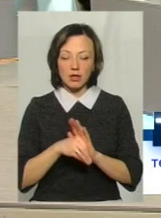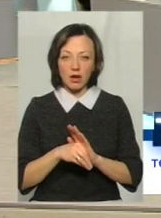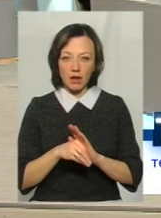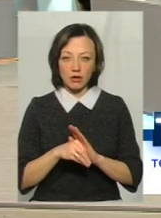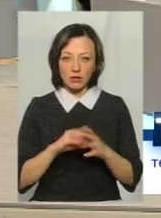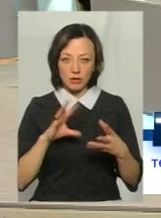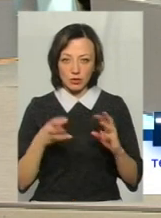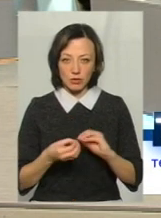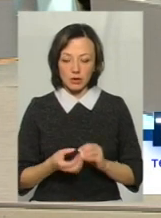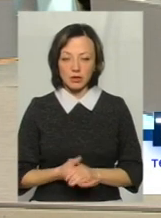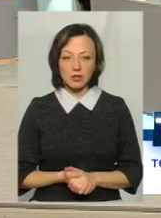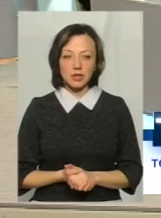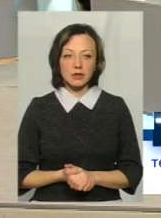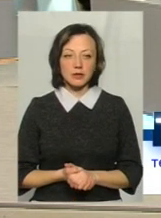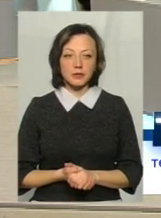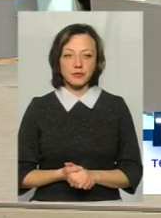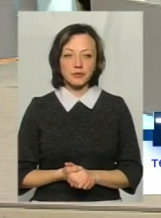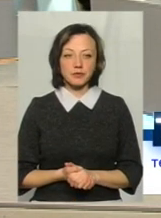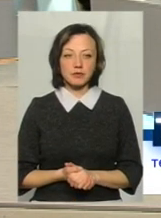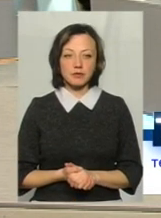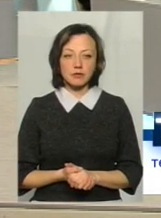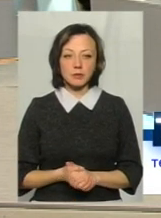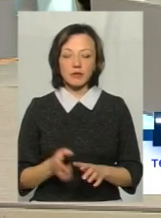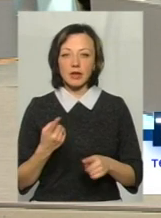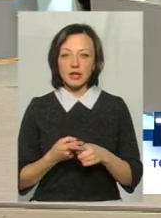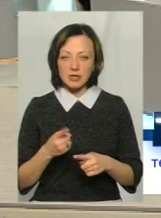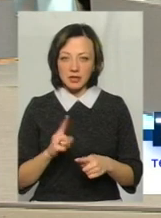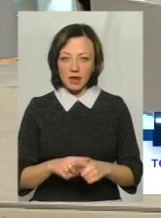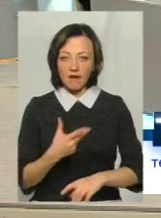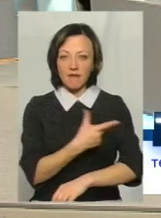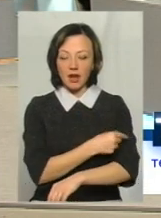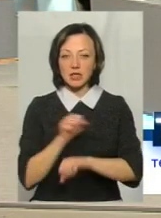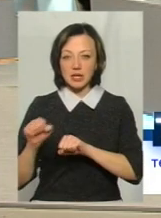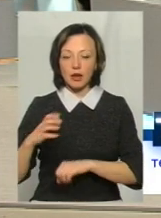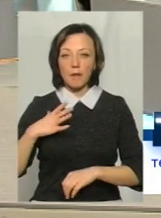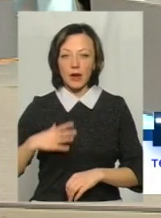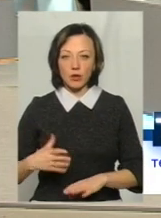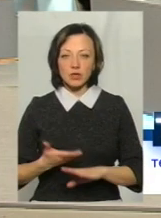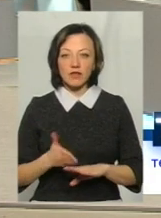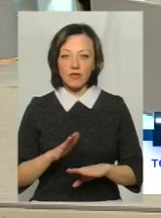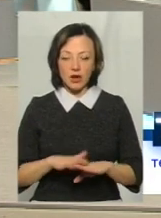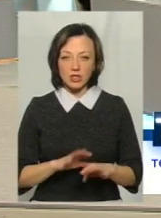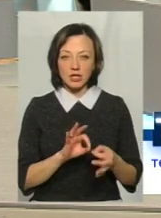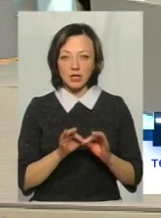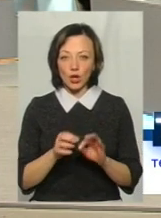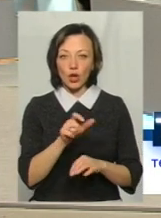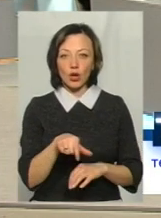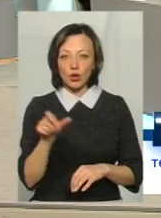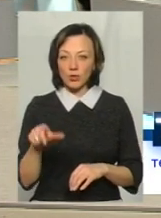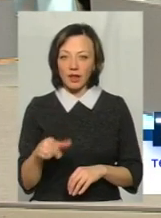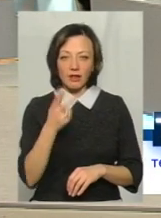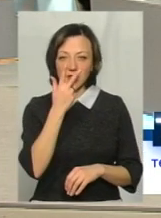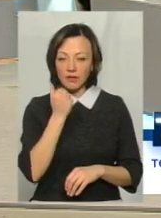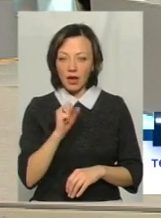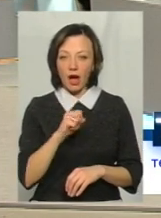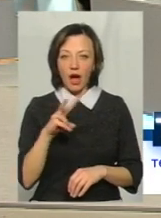витоку. Ця вакцина переноситься важче. складніше, люди до цього не звикли.